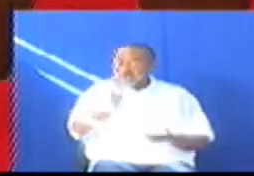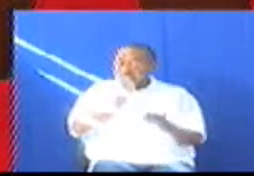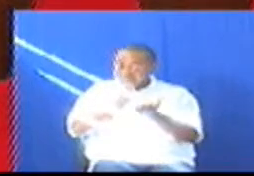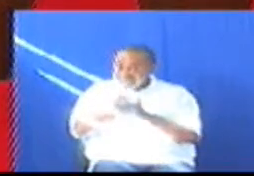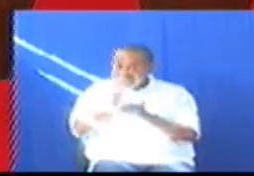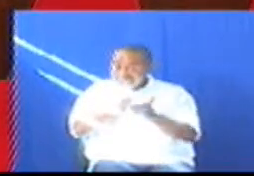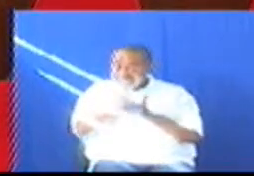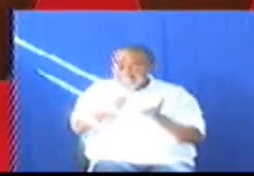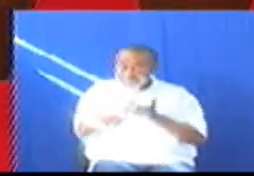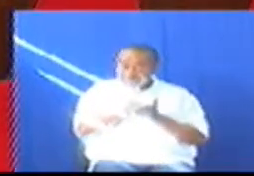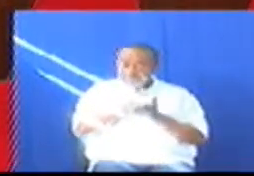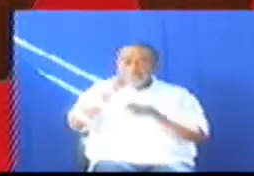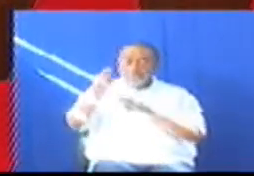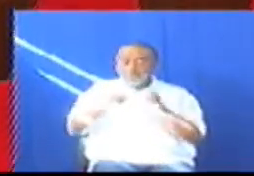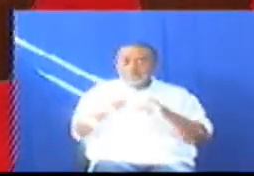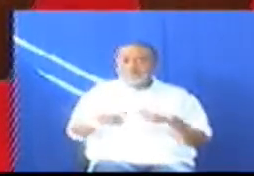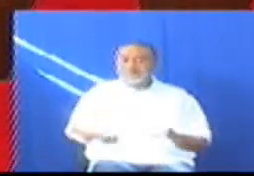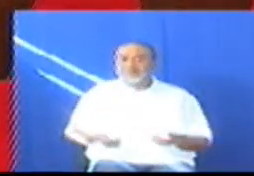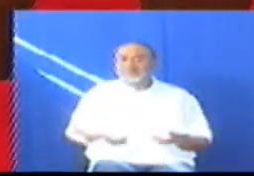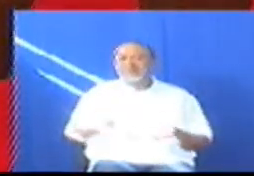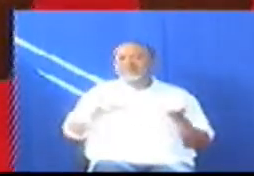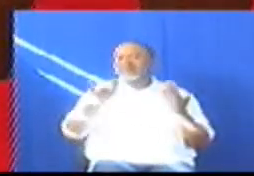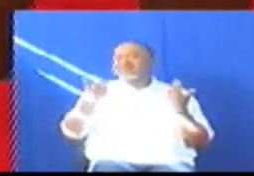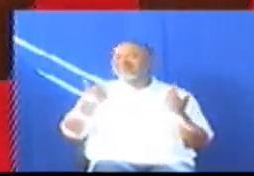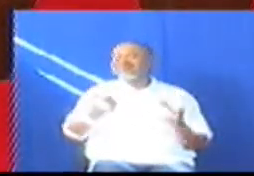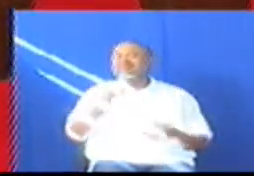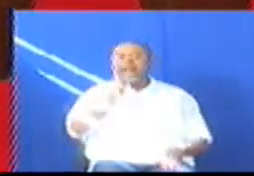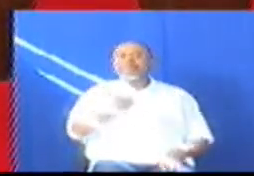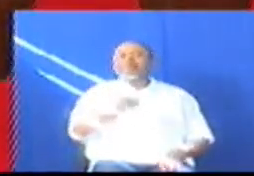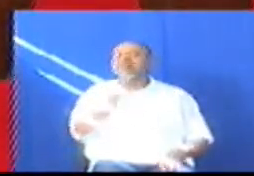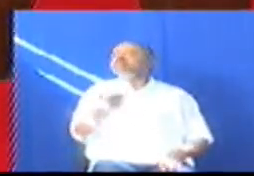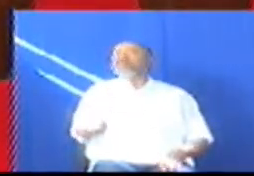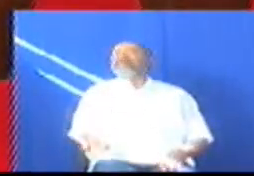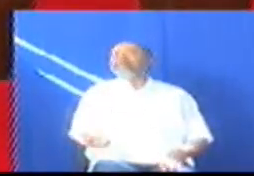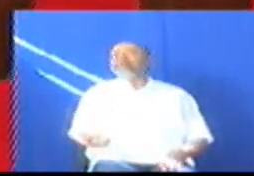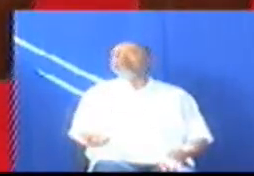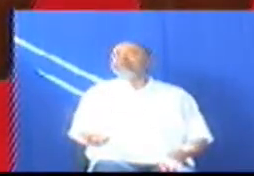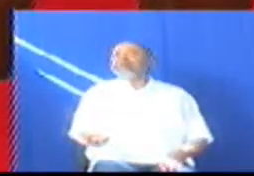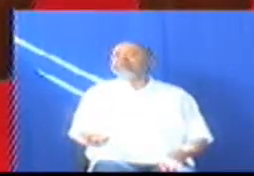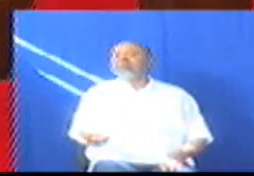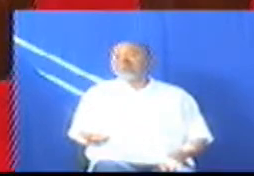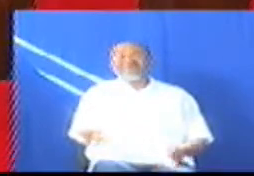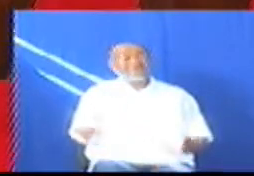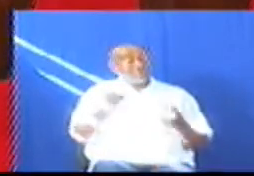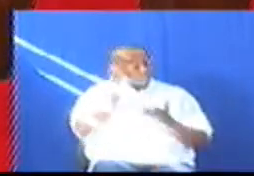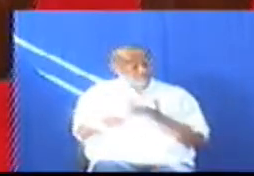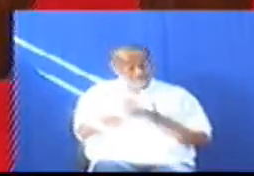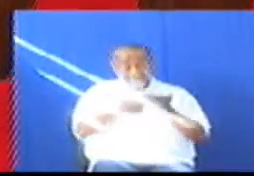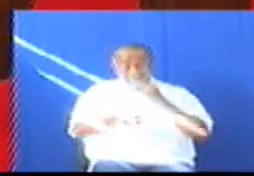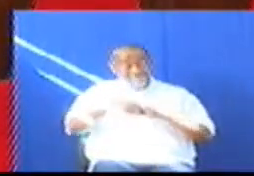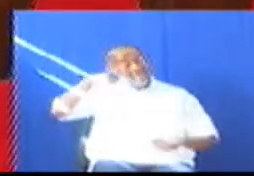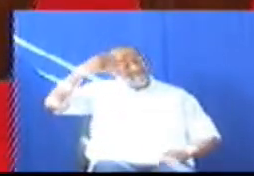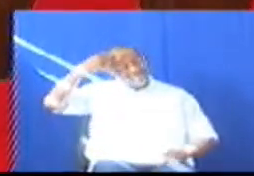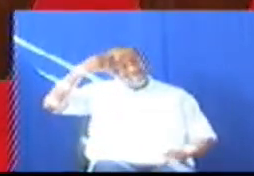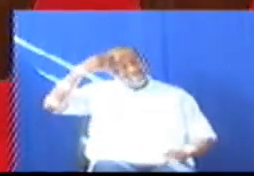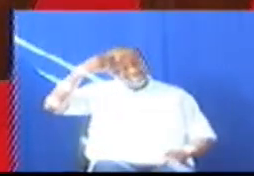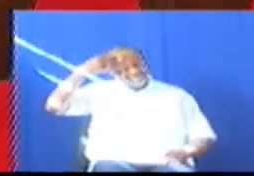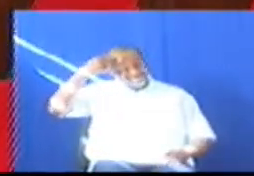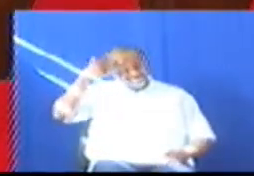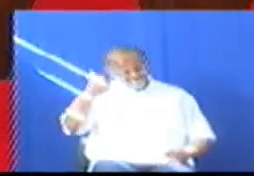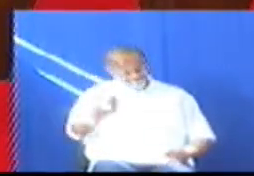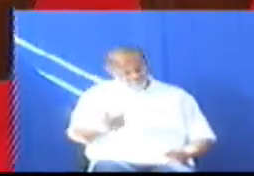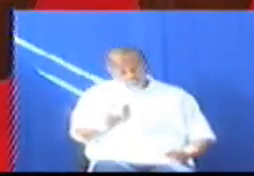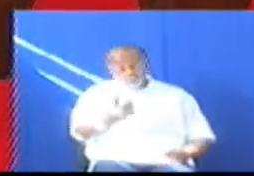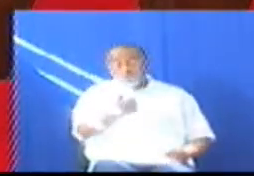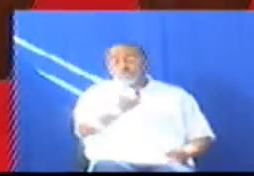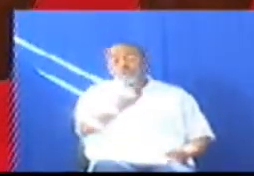mkataba sasa tunaendaje mbele. Hai make sense, unazuia shirika lisikope